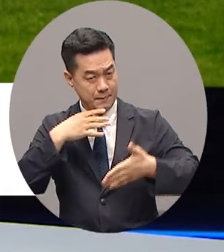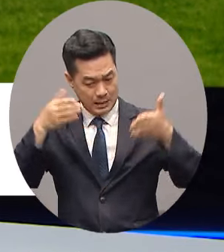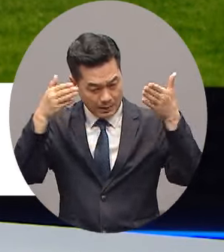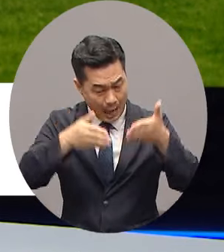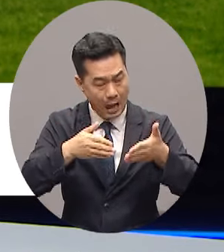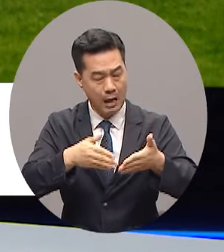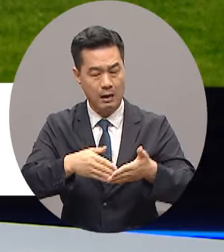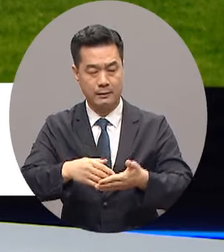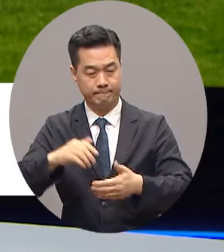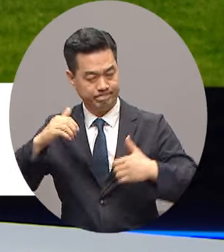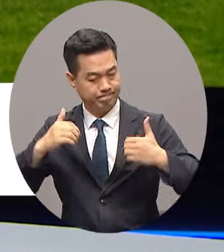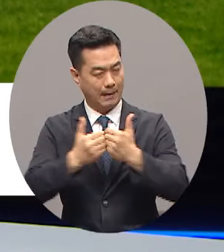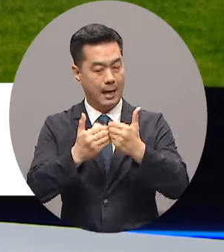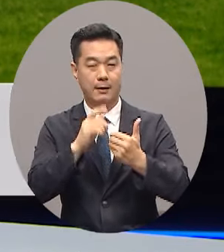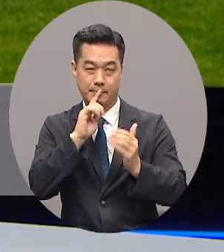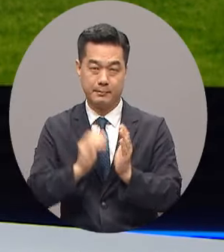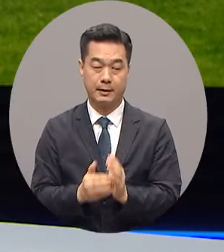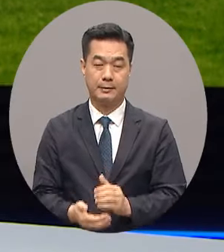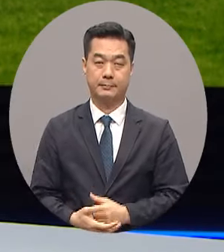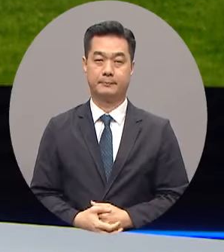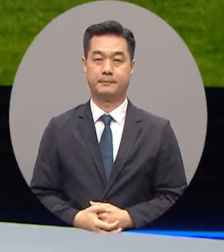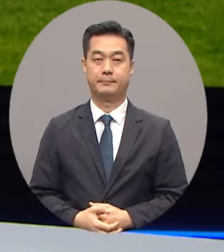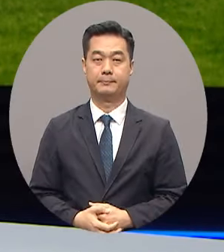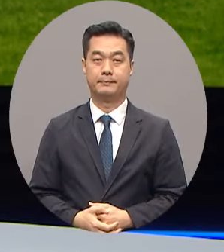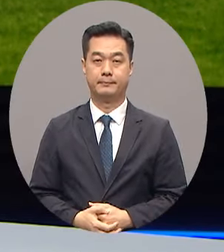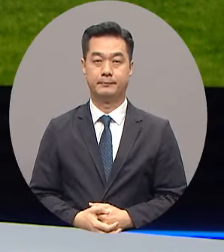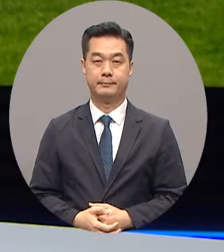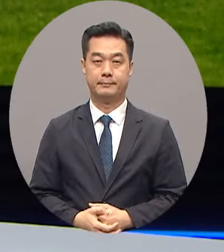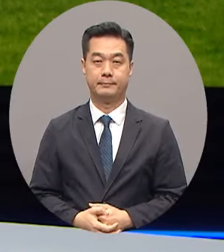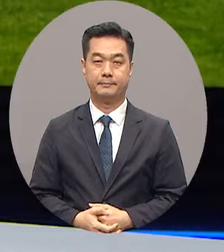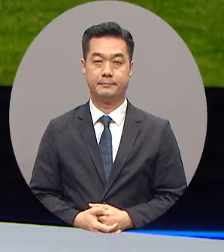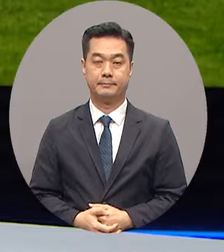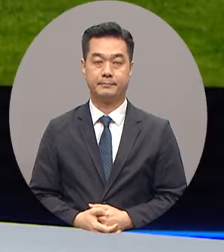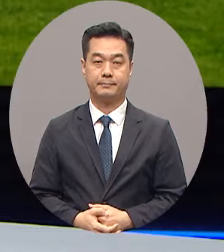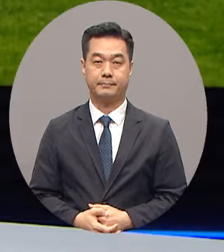있다고 맞받았습니다. 김민영 기자입니다.